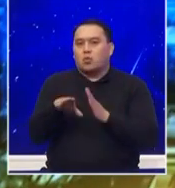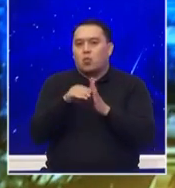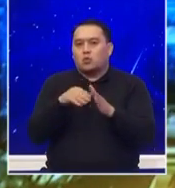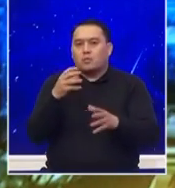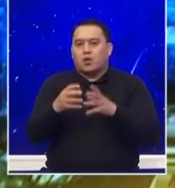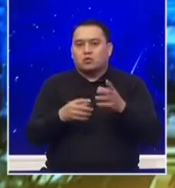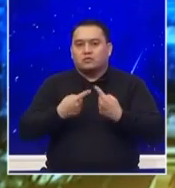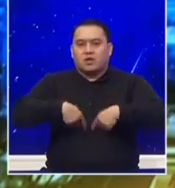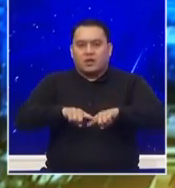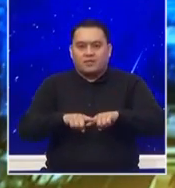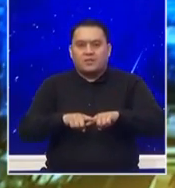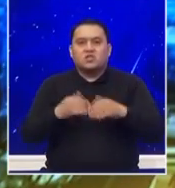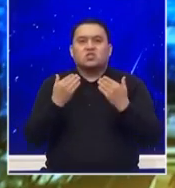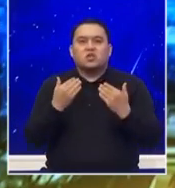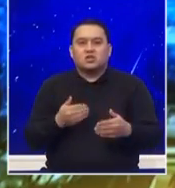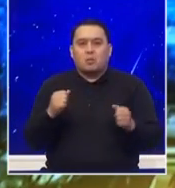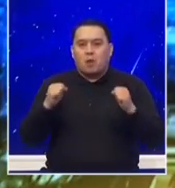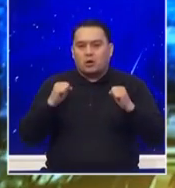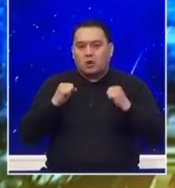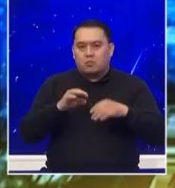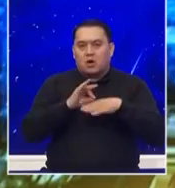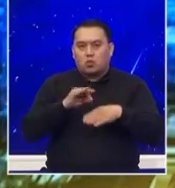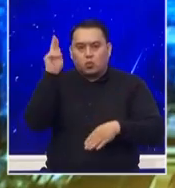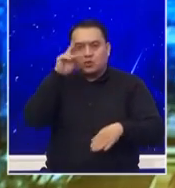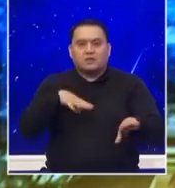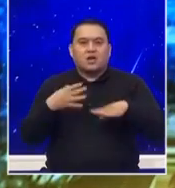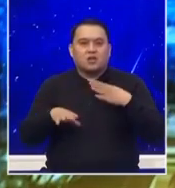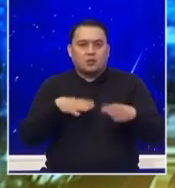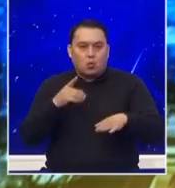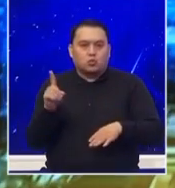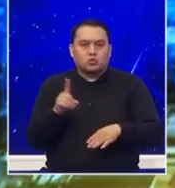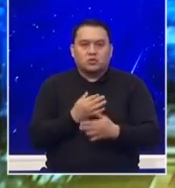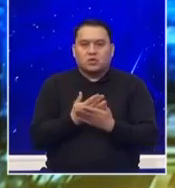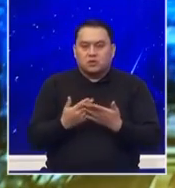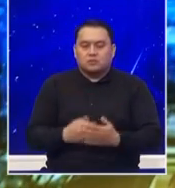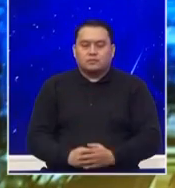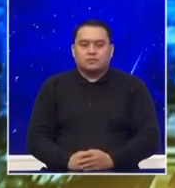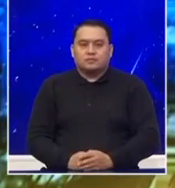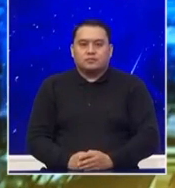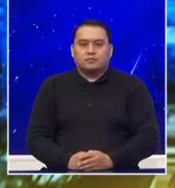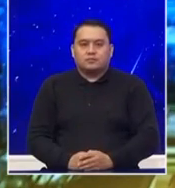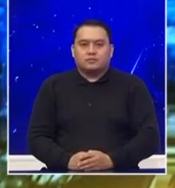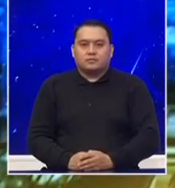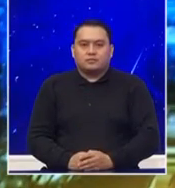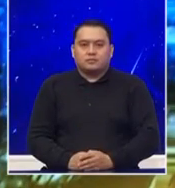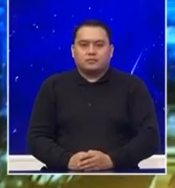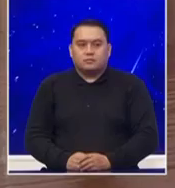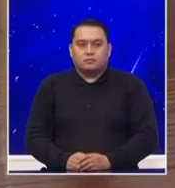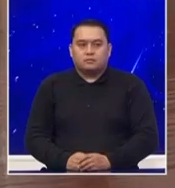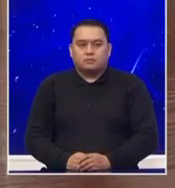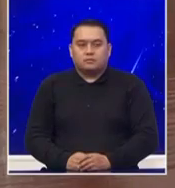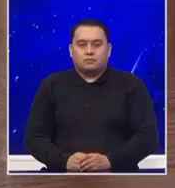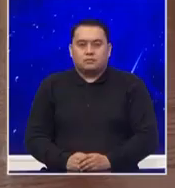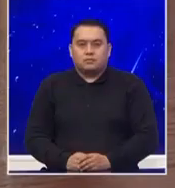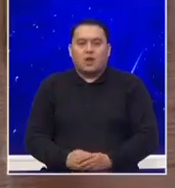сборную на международных стартах. Сейчас спортсмены проходят учебно-тренировочные сборы. О некоторых из них расскажет Алексей Цой.